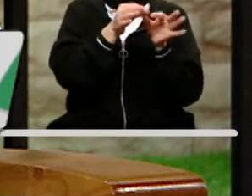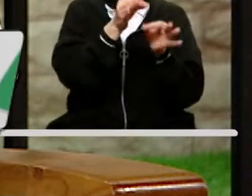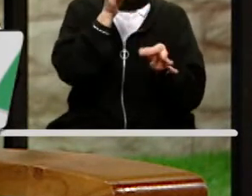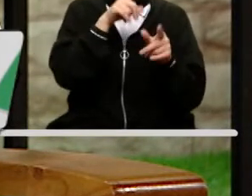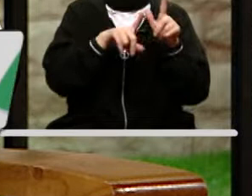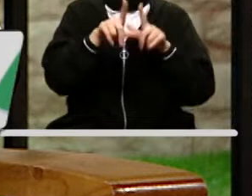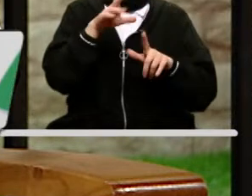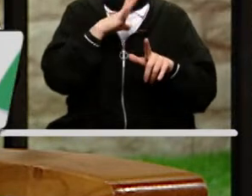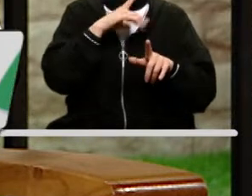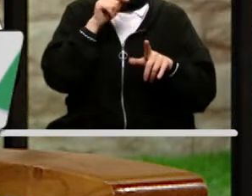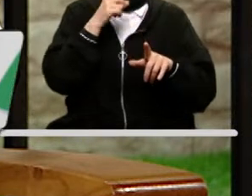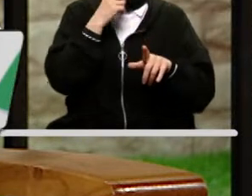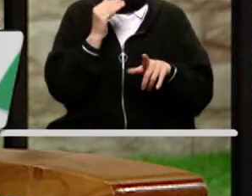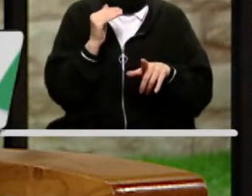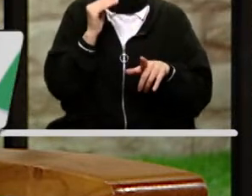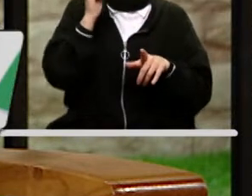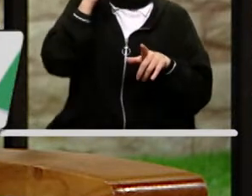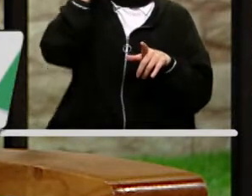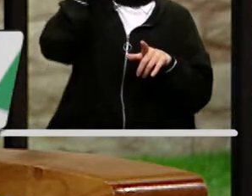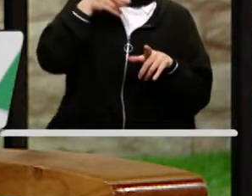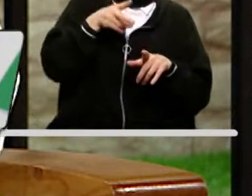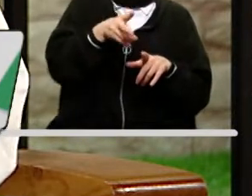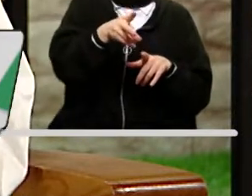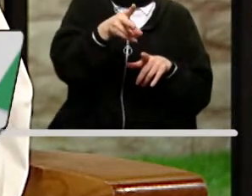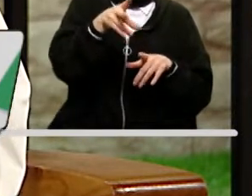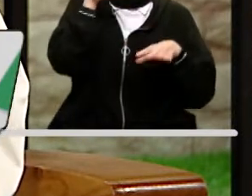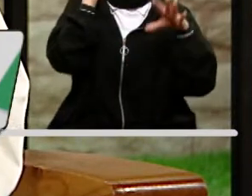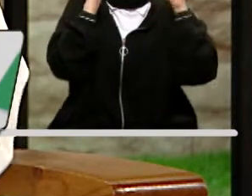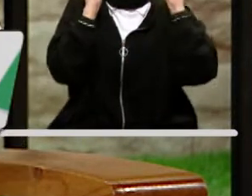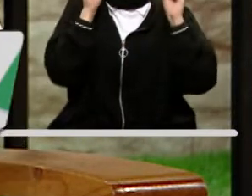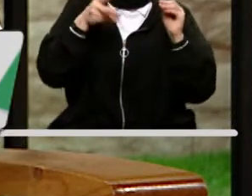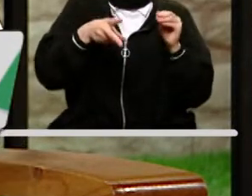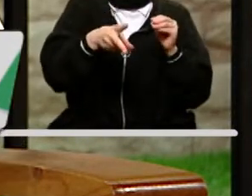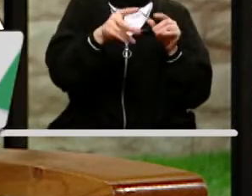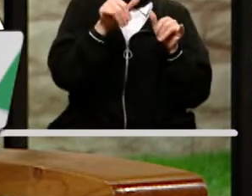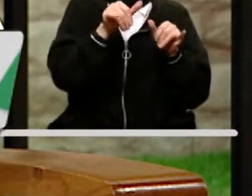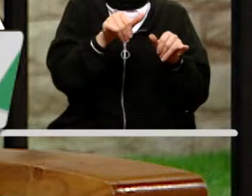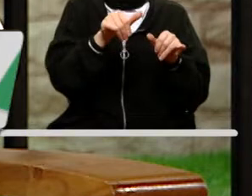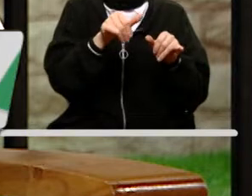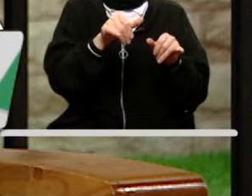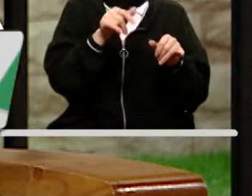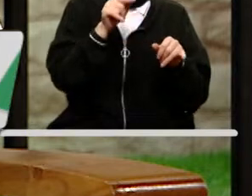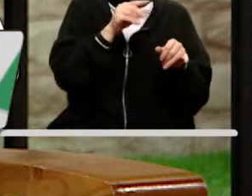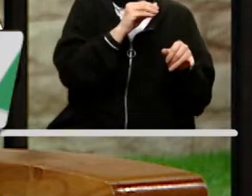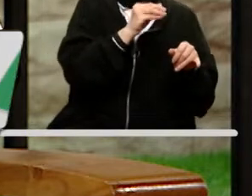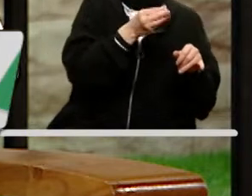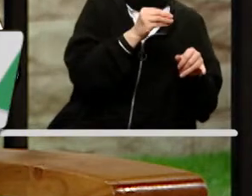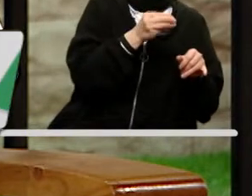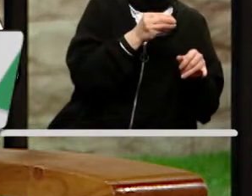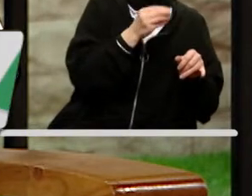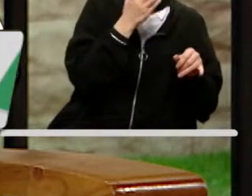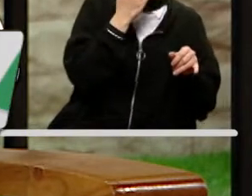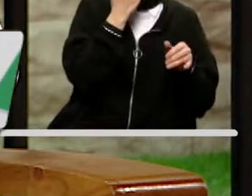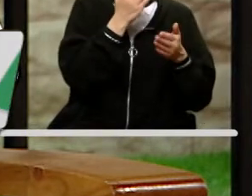Bu büyüme yolculuğunda da aynı zamanda bir öğrenme yolculuğu. Çünkü ne dedik? Beşikten mezara kadar öğrenir. Çünkü öğrenme yolculuğu biz var olduğumuz